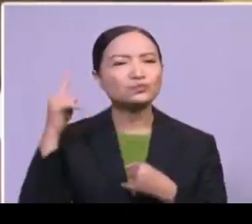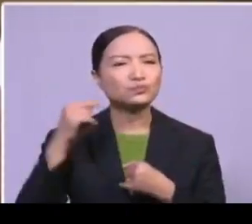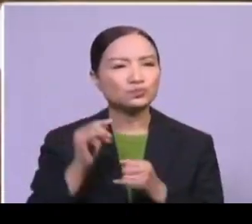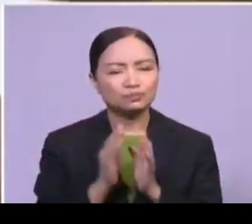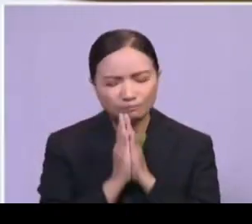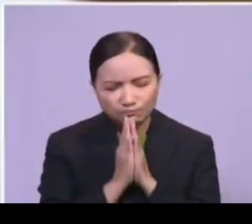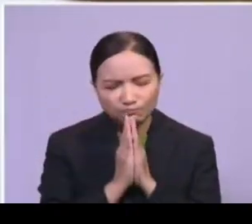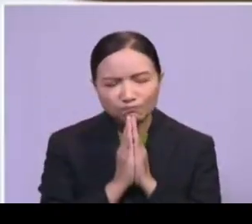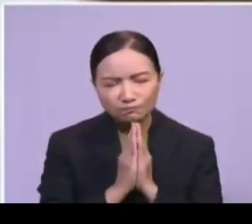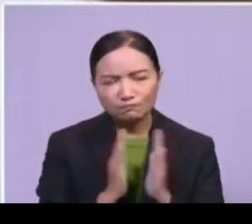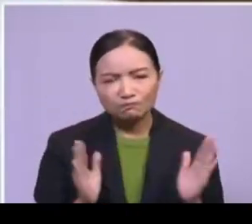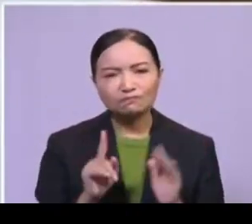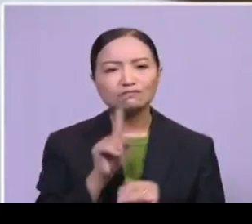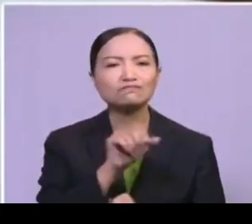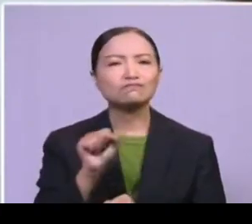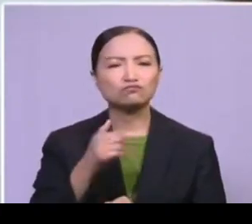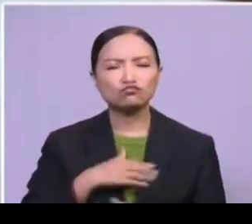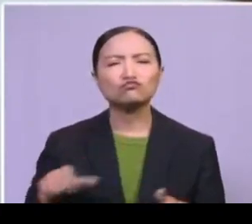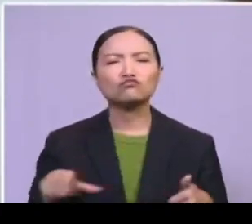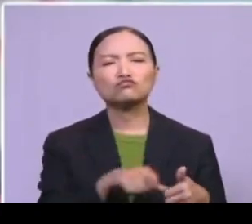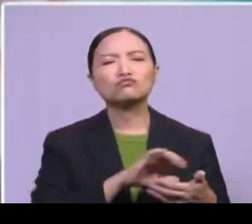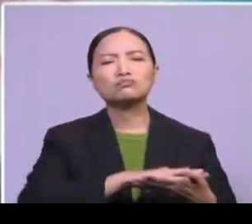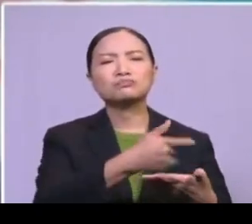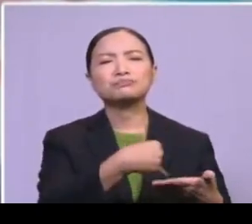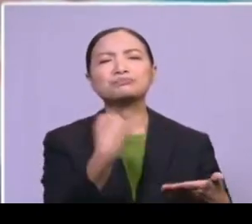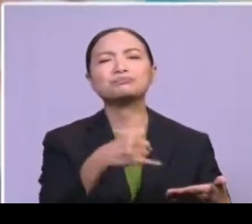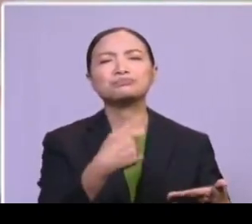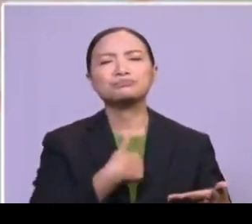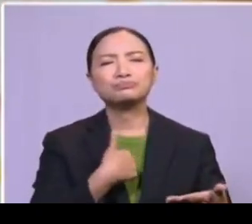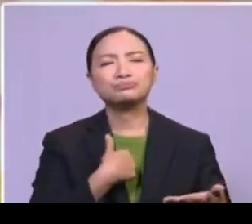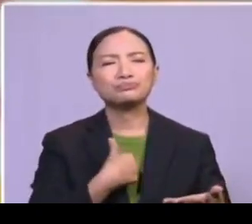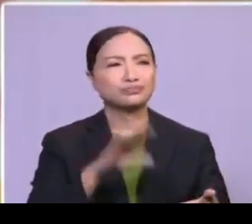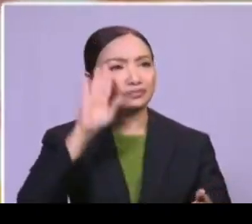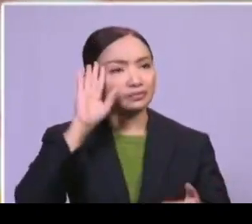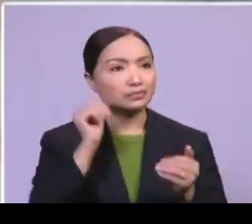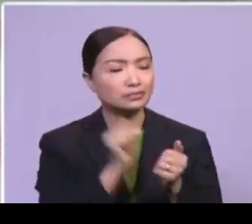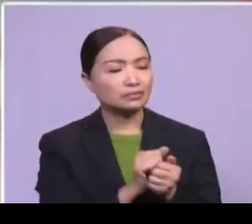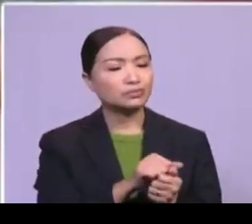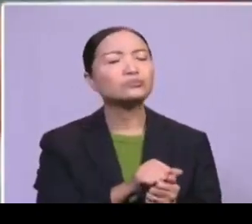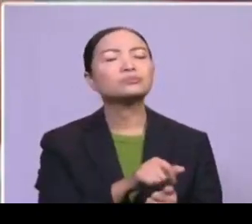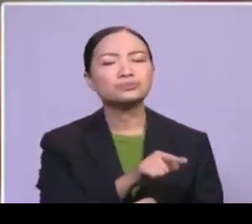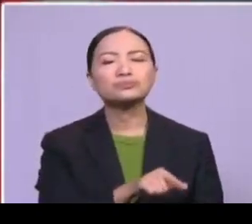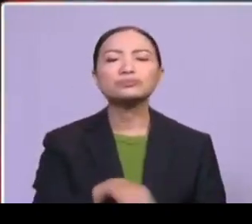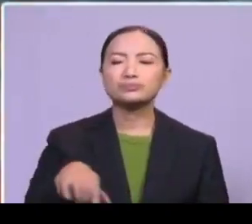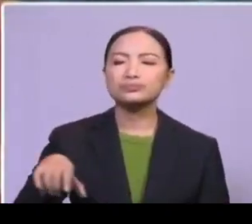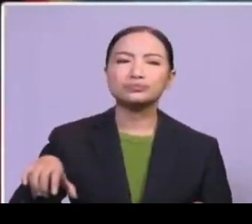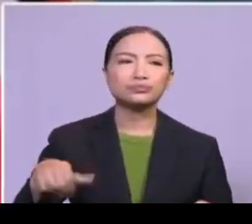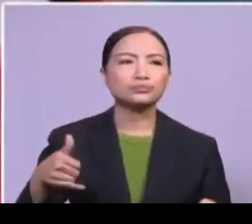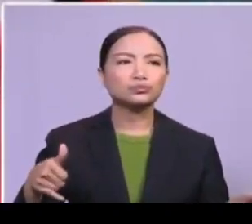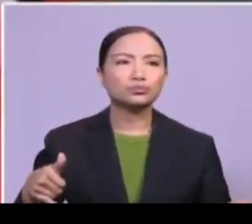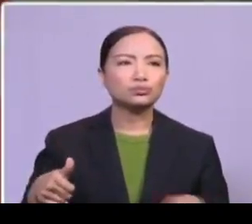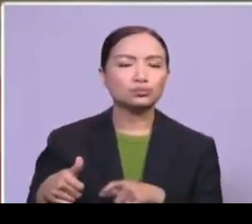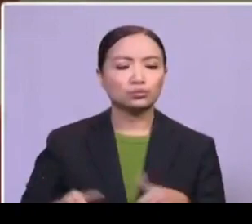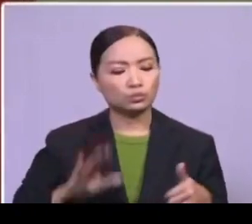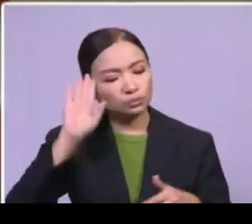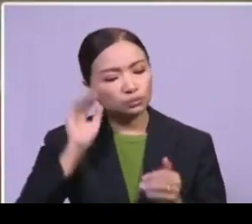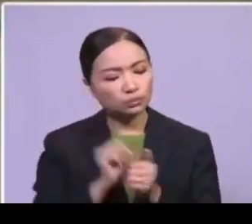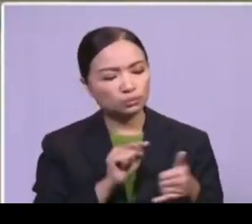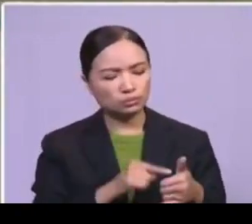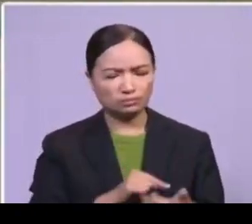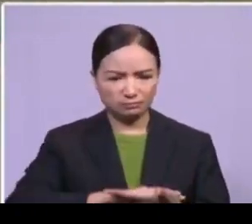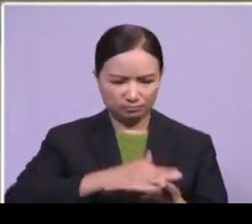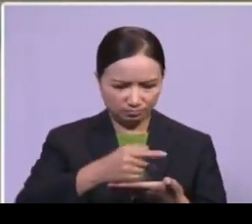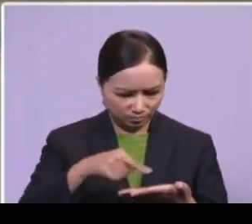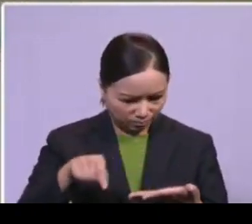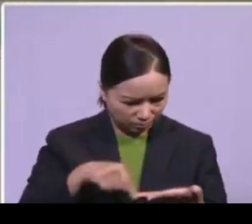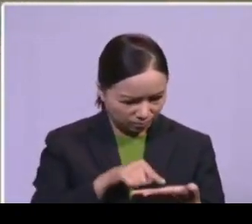ยเงินแสนหนึ่งทางตัวดาบตำรวจประกรณ์ที่ได้รับโอนเงินผิดมาเนี่ยเขาบอกว่าอยู่ดีๆมีเงิน 100,000 เข้ามาในบัญชีเ